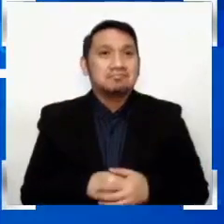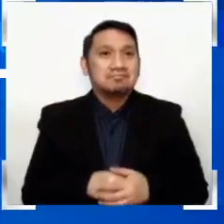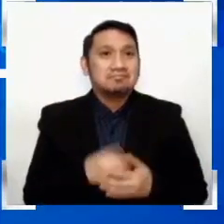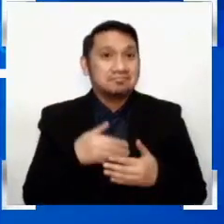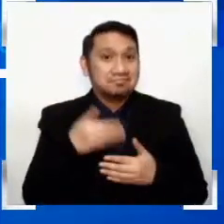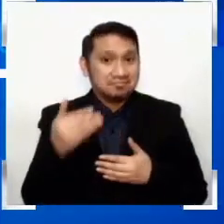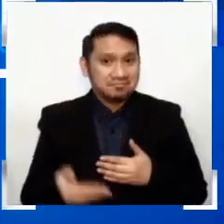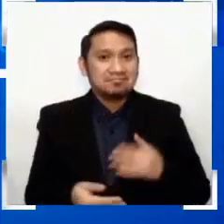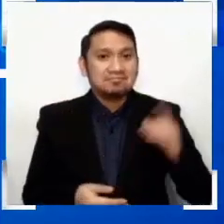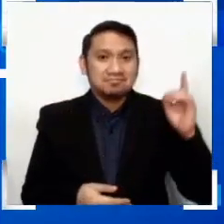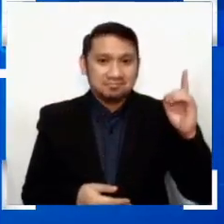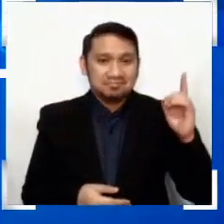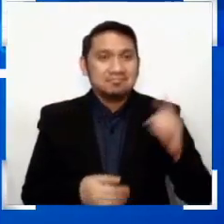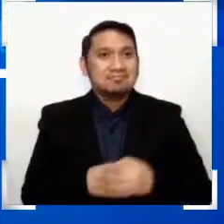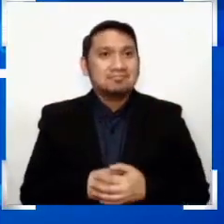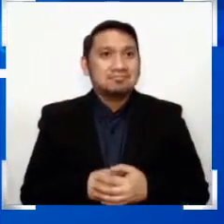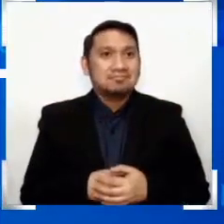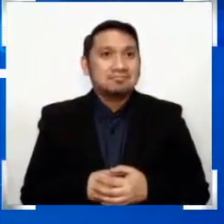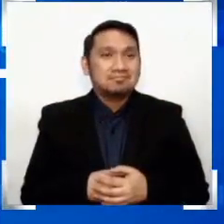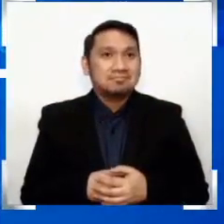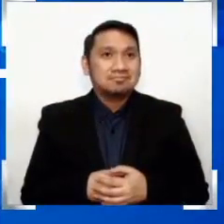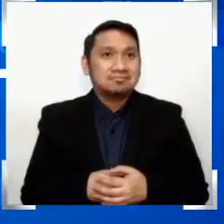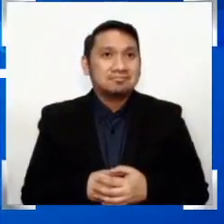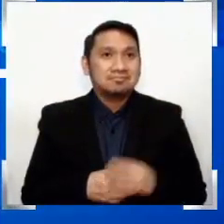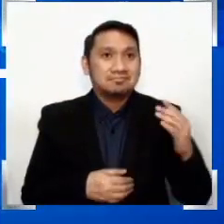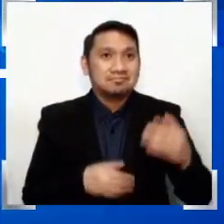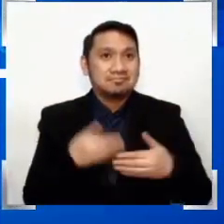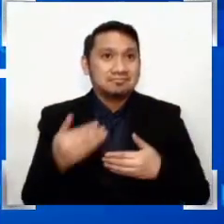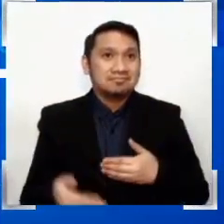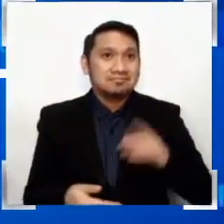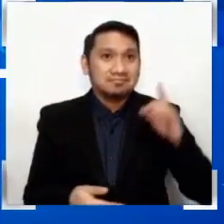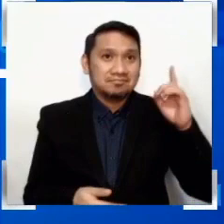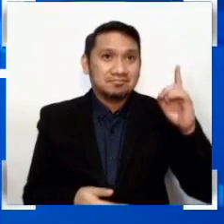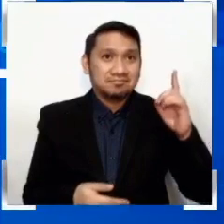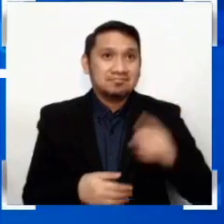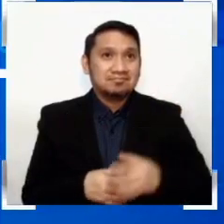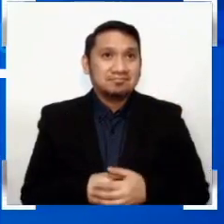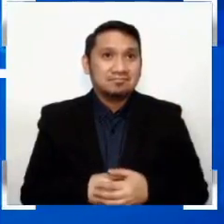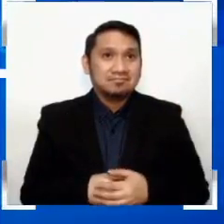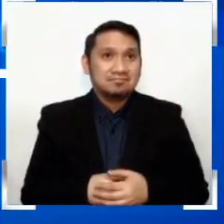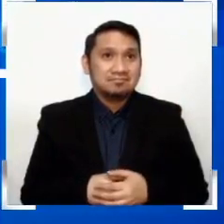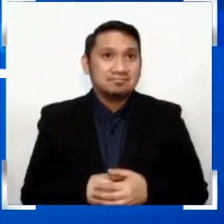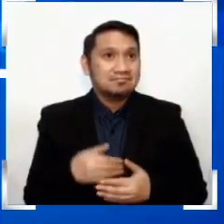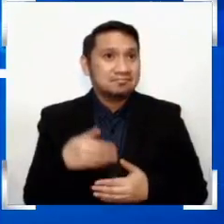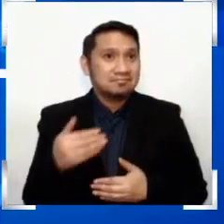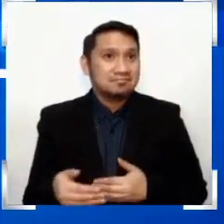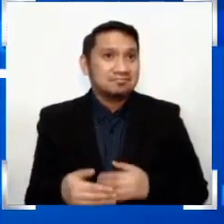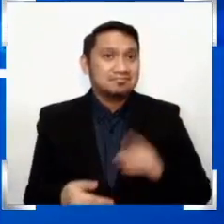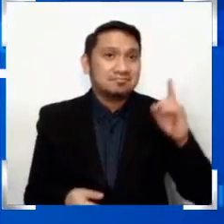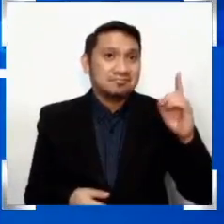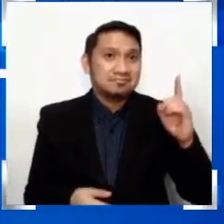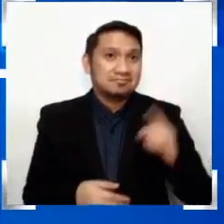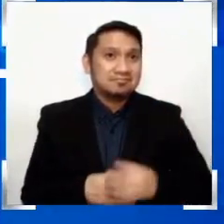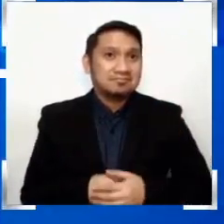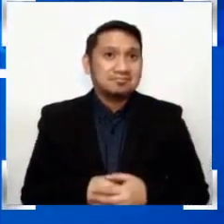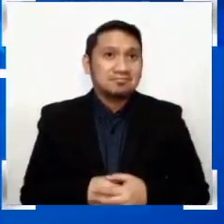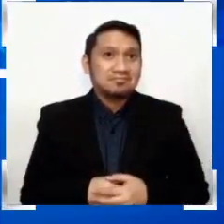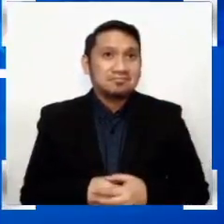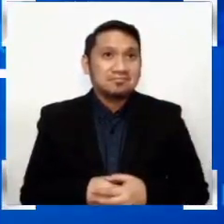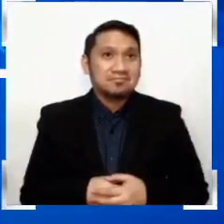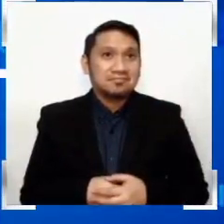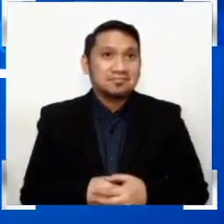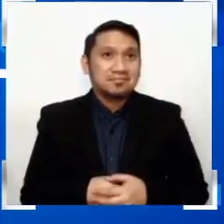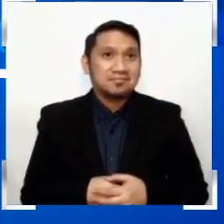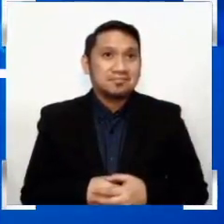Flores as Mark Gordon, Matt Lozano as Big Bert at Rafael Landicho as Little John. We've